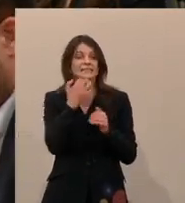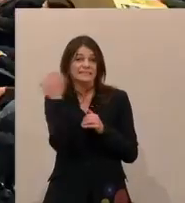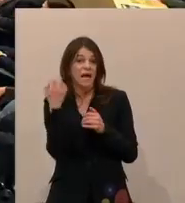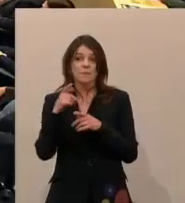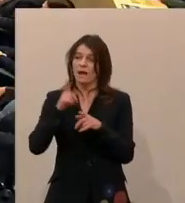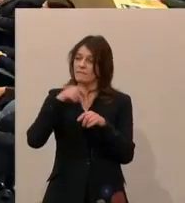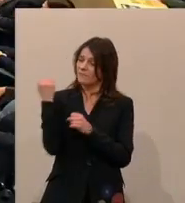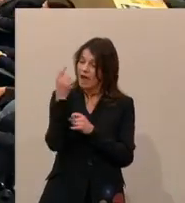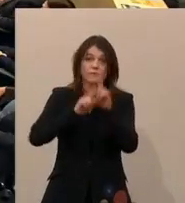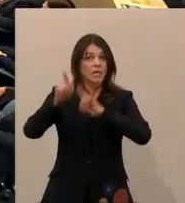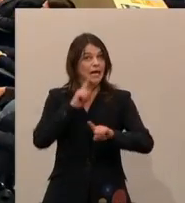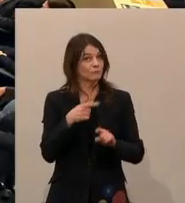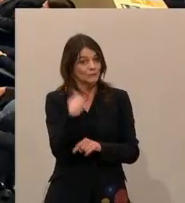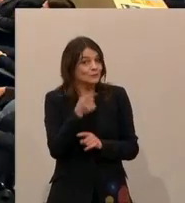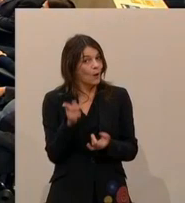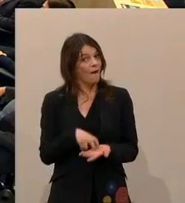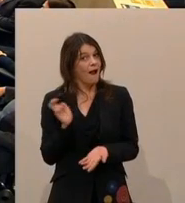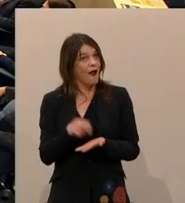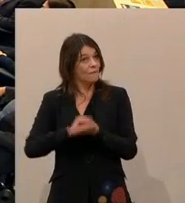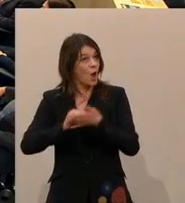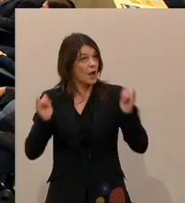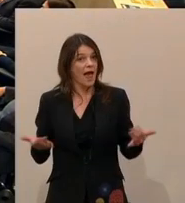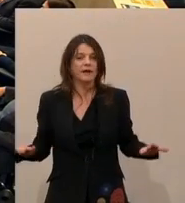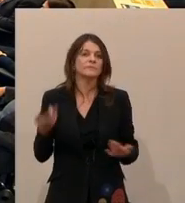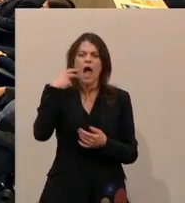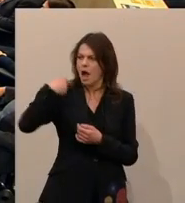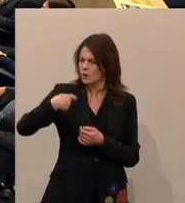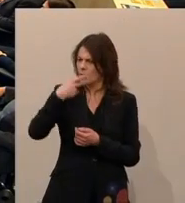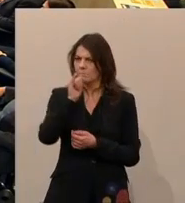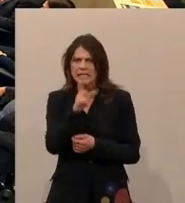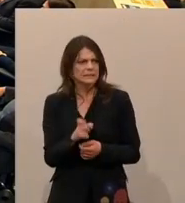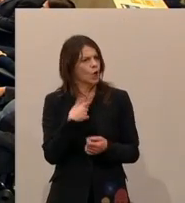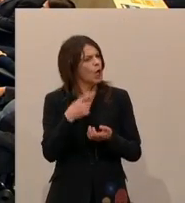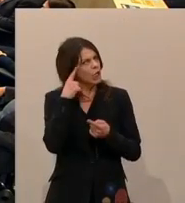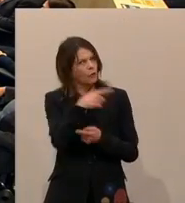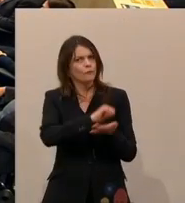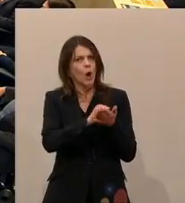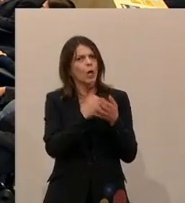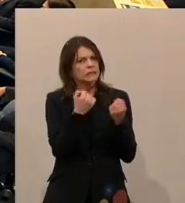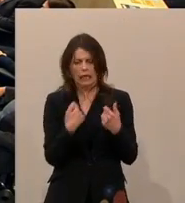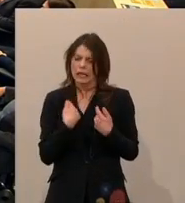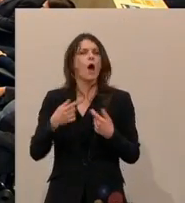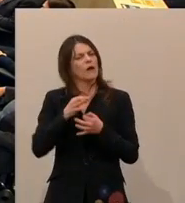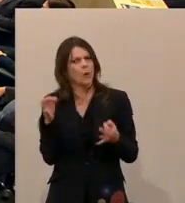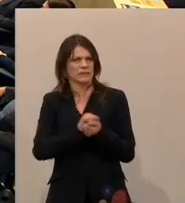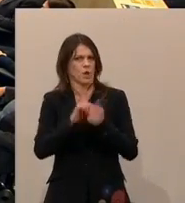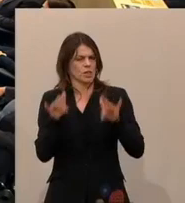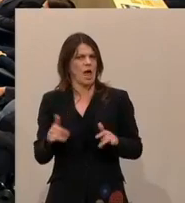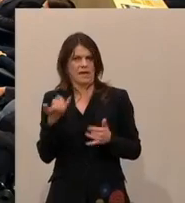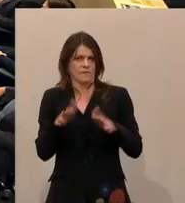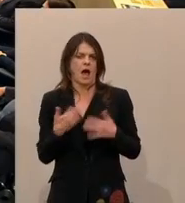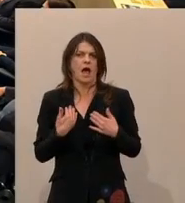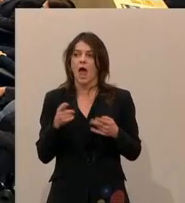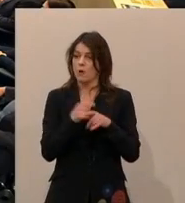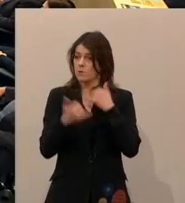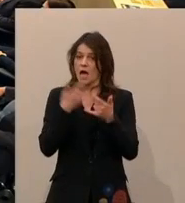Das ist doch etwas, was uns freuen sollte, Herr Abgeordneter Pilz. Ich gehe davon aus, dass Sie es freut. Mich freut es auf jeden Fall. Und auch im Jahr